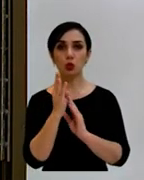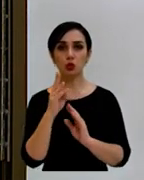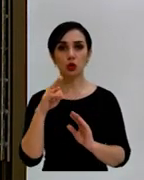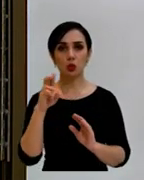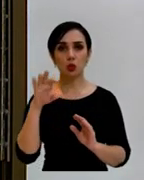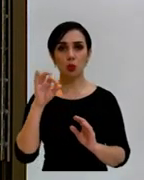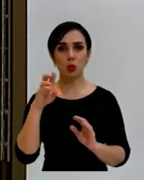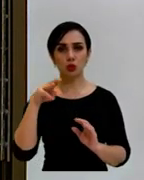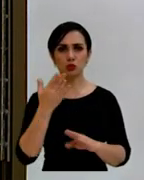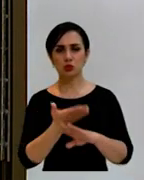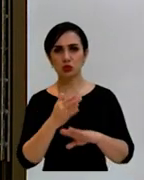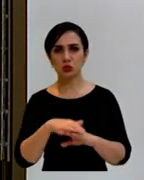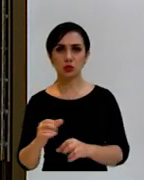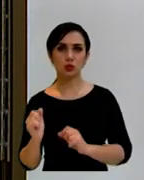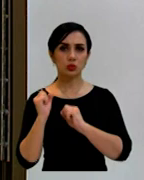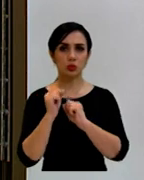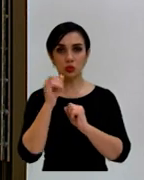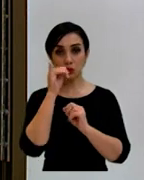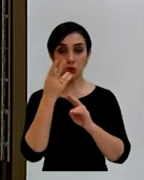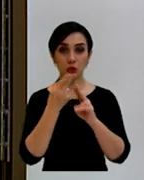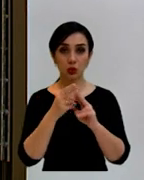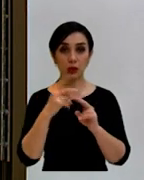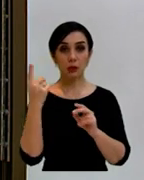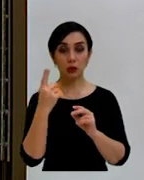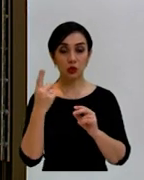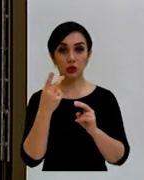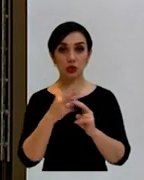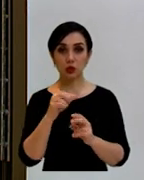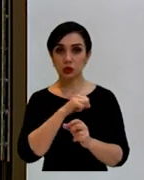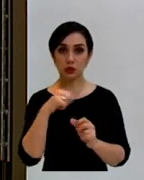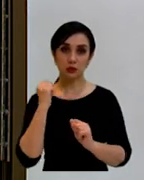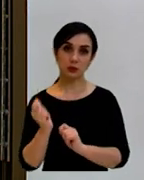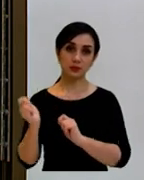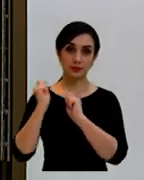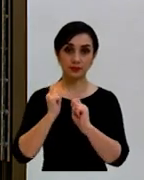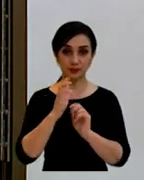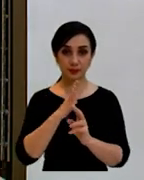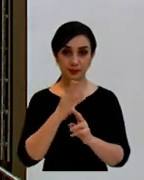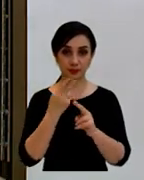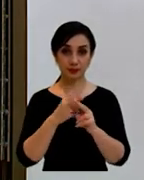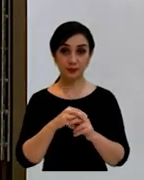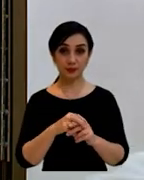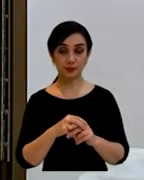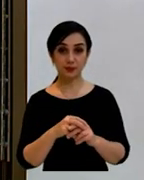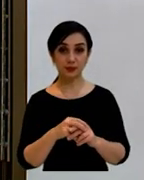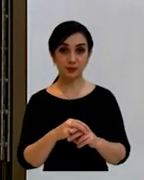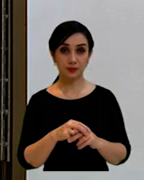yoyni, hech kim ko'tara olmagan 14 botmonli birinchi yoyni dast ko'targan edi.